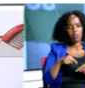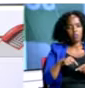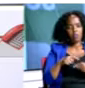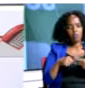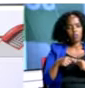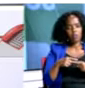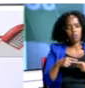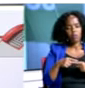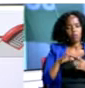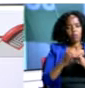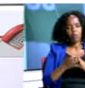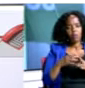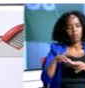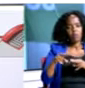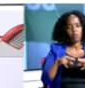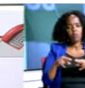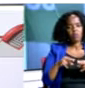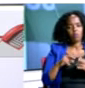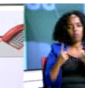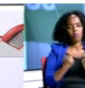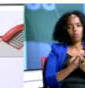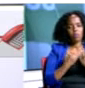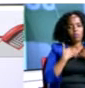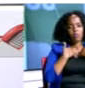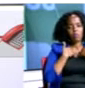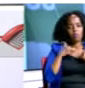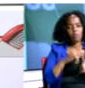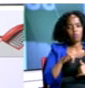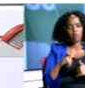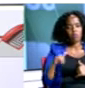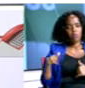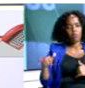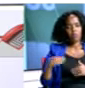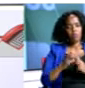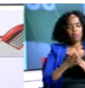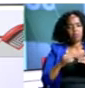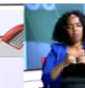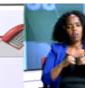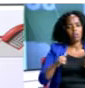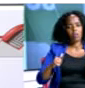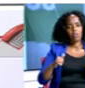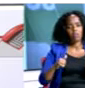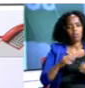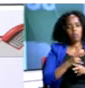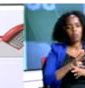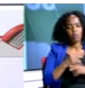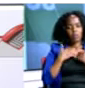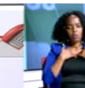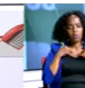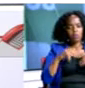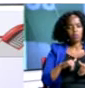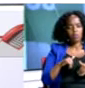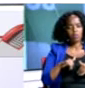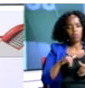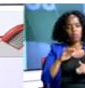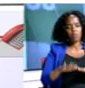kan, ia wajar berono takut dengan terlalu. Isam, namun itu kanjuru. Isam, isam itu ane di kanjuru. Kenapa? Was ni kena setor ke bau dan daun